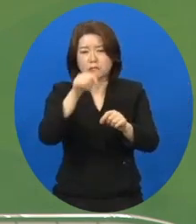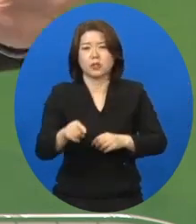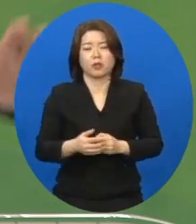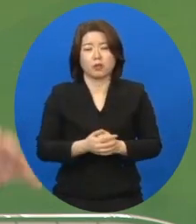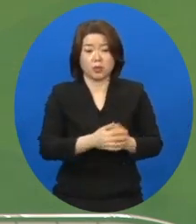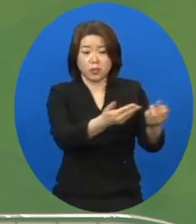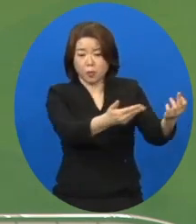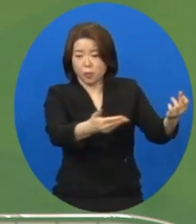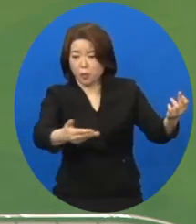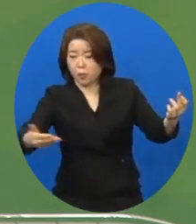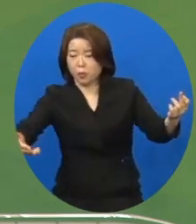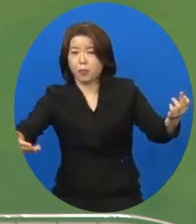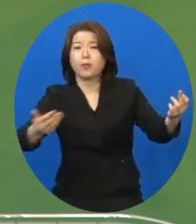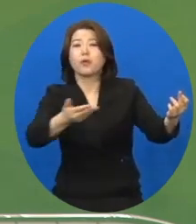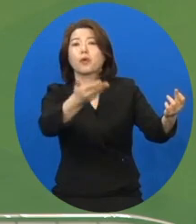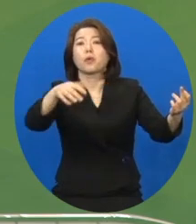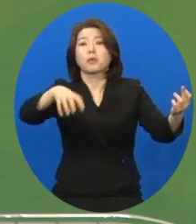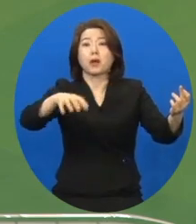흐르고 있는 겁니다.